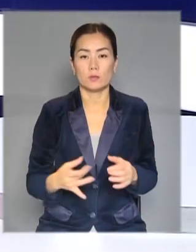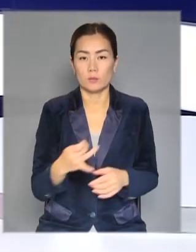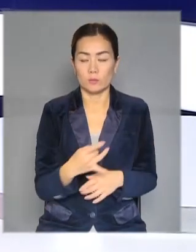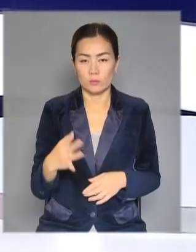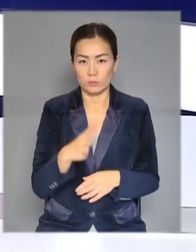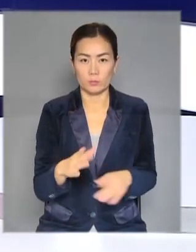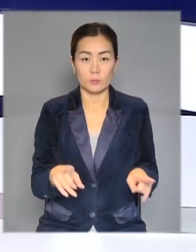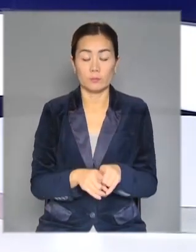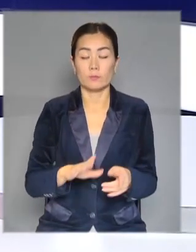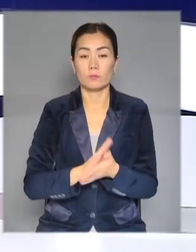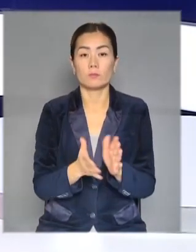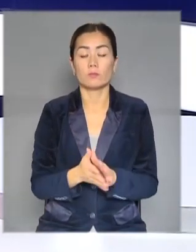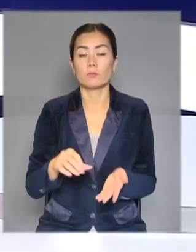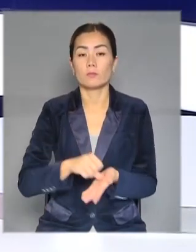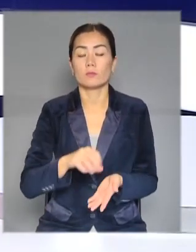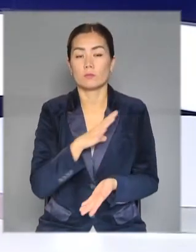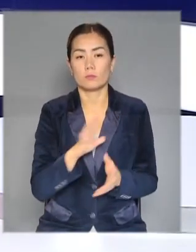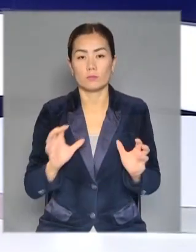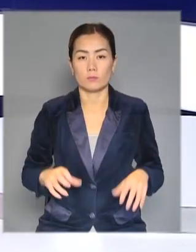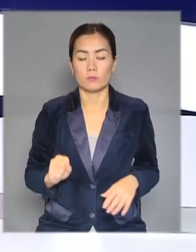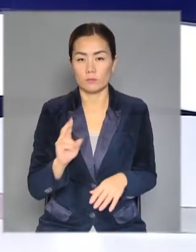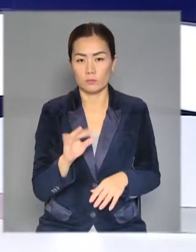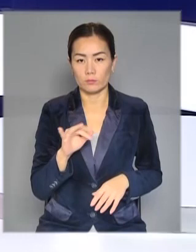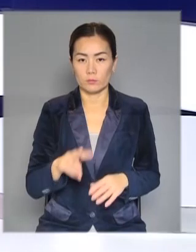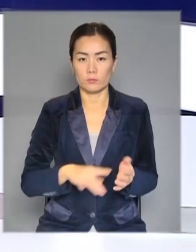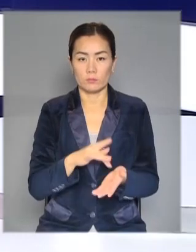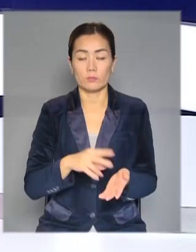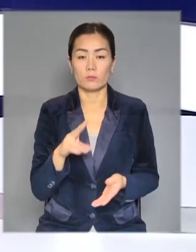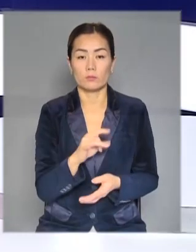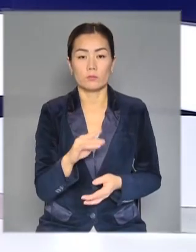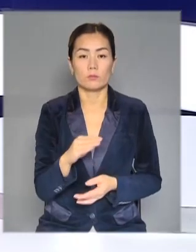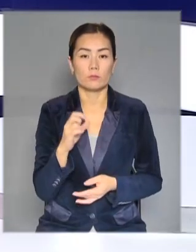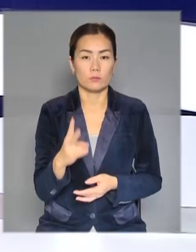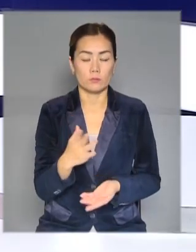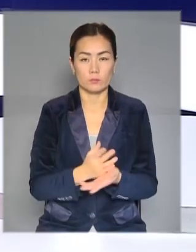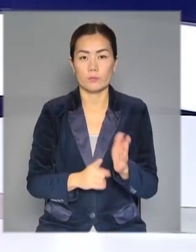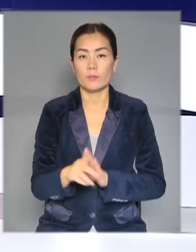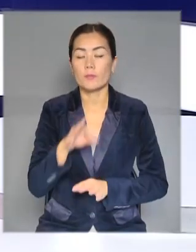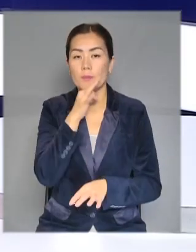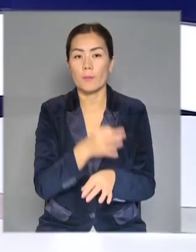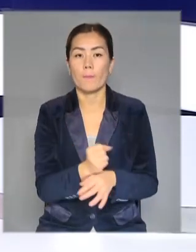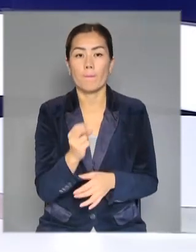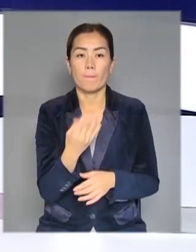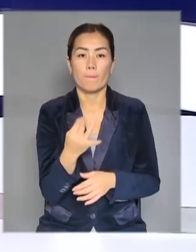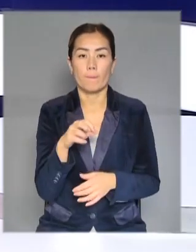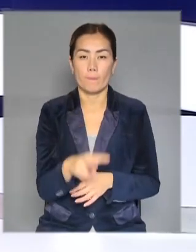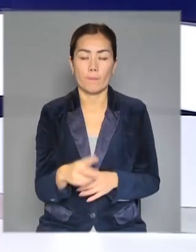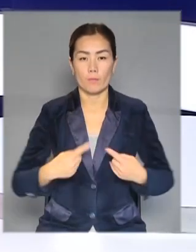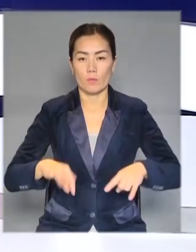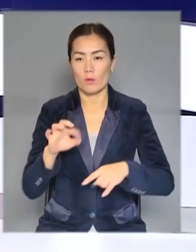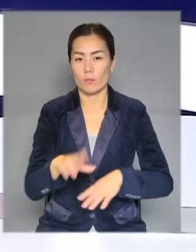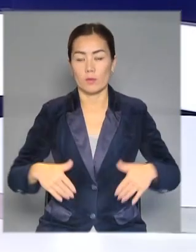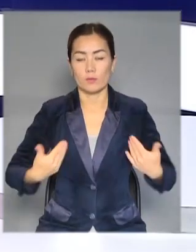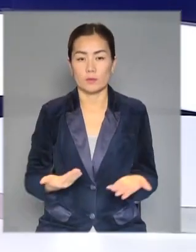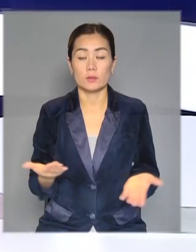региона. В этой торжественной церемонии приняли участие заместитель акима города Нуржан Ермуханов, начальник департамента Адиль Абесов, члены